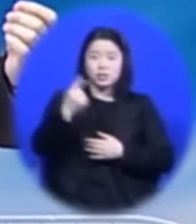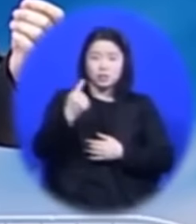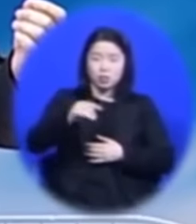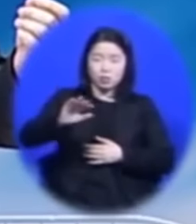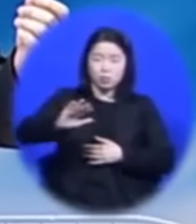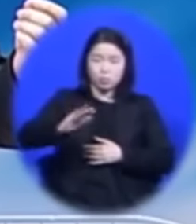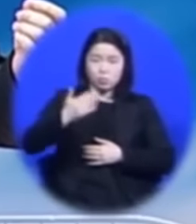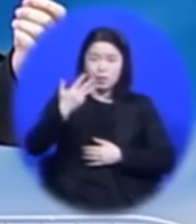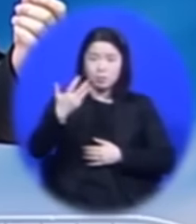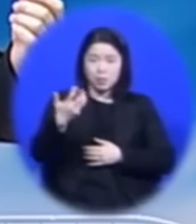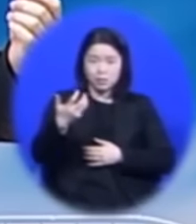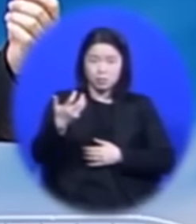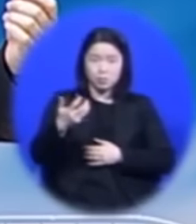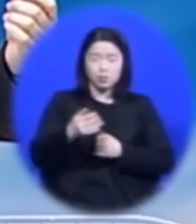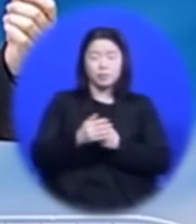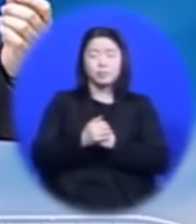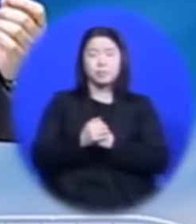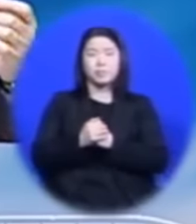1980년